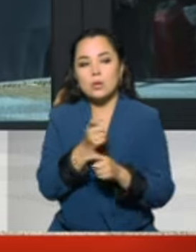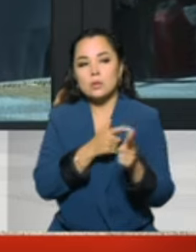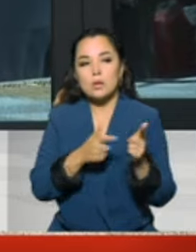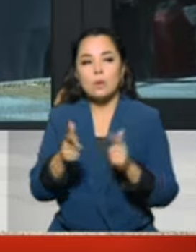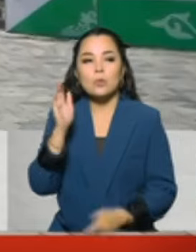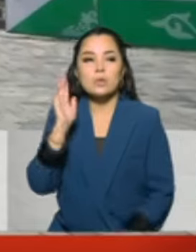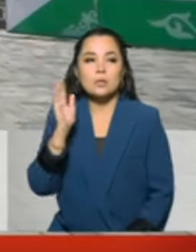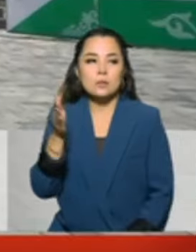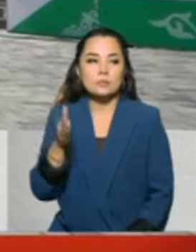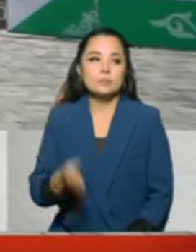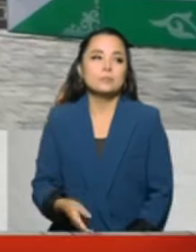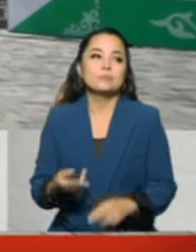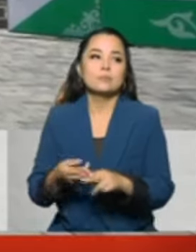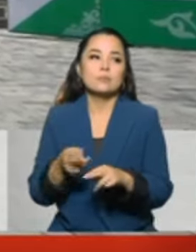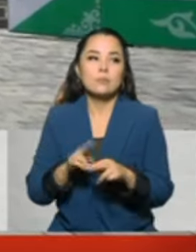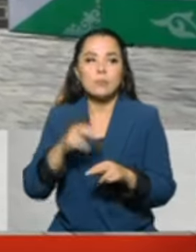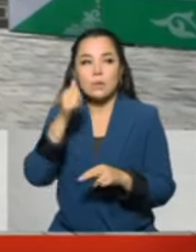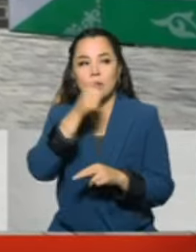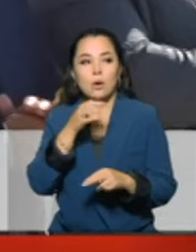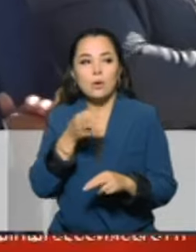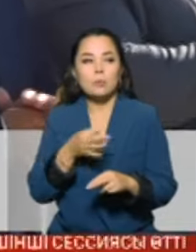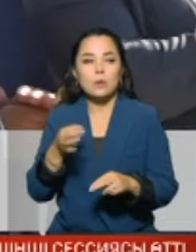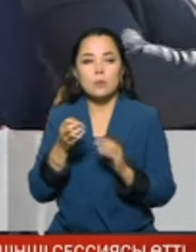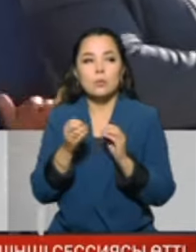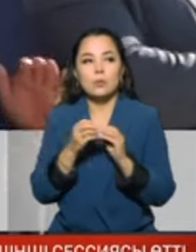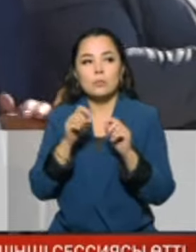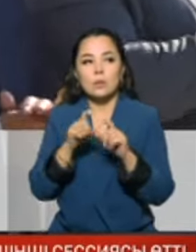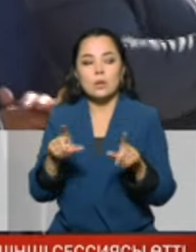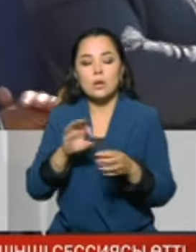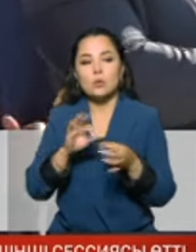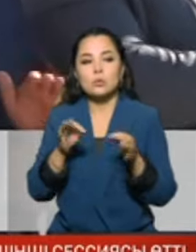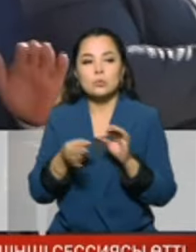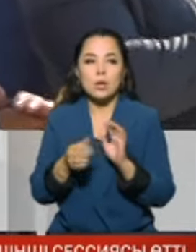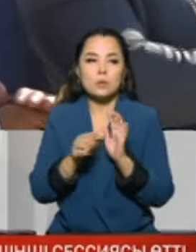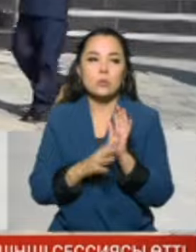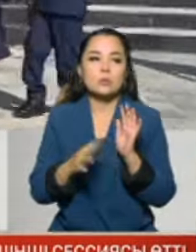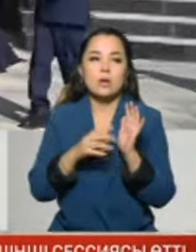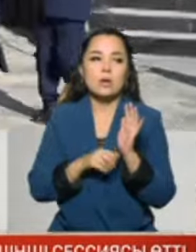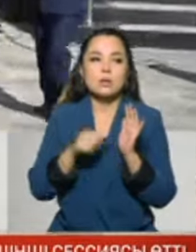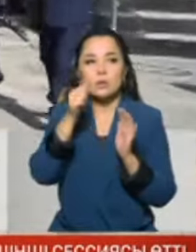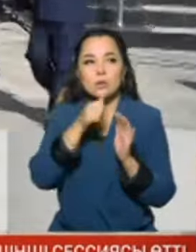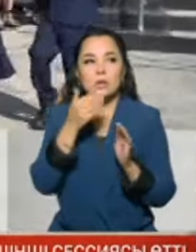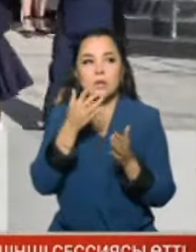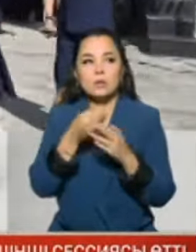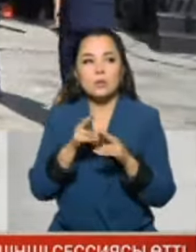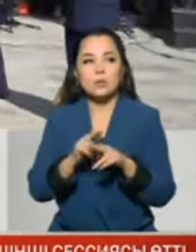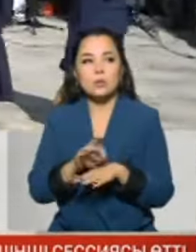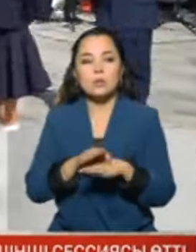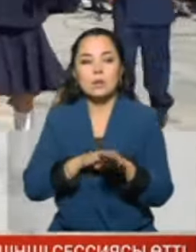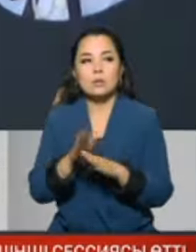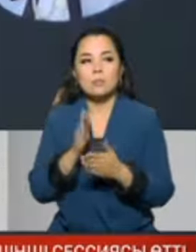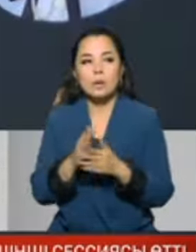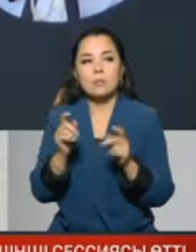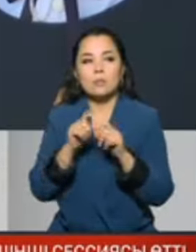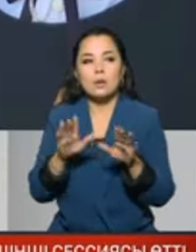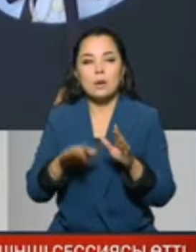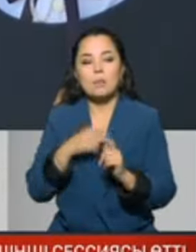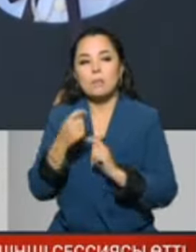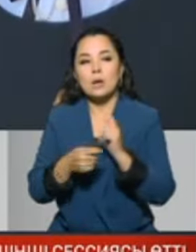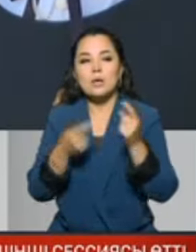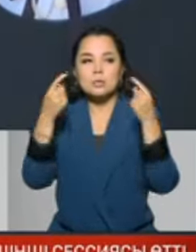көздеп отырмыз. Сондай-ақ биыл облыс бойынша 10 мектепте күрделі, ал 96-сында ағымдағы жөндеу жұмыстары жүргізілді. Мектептерді